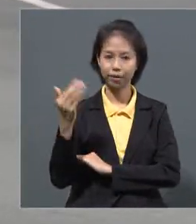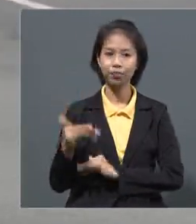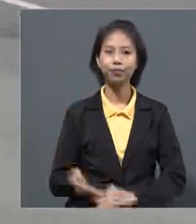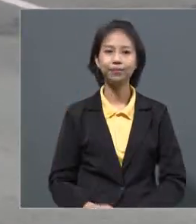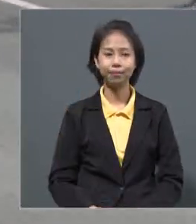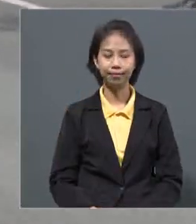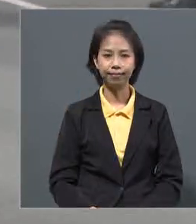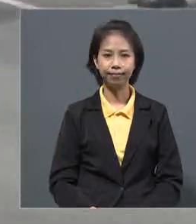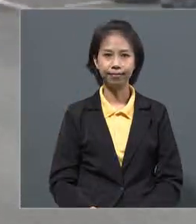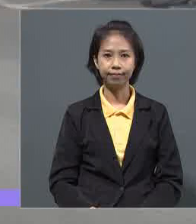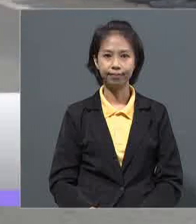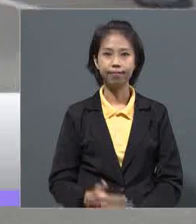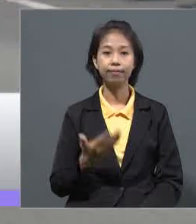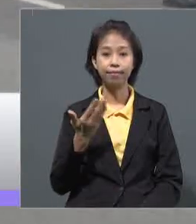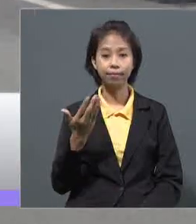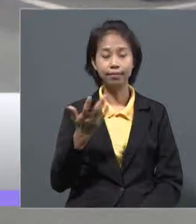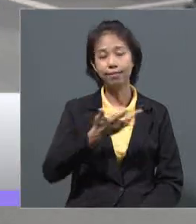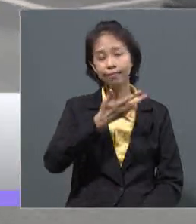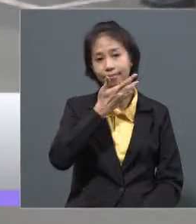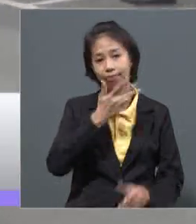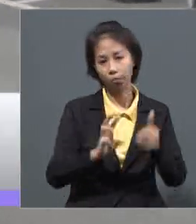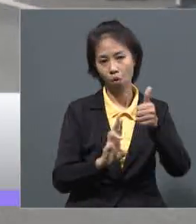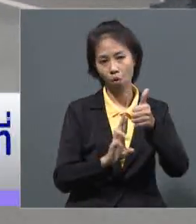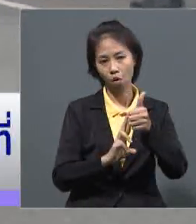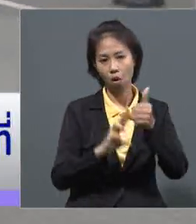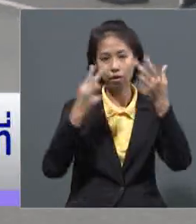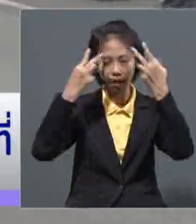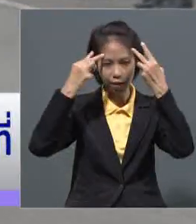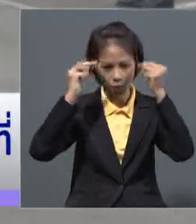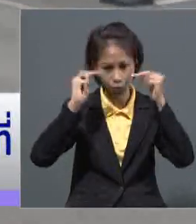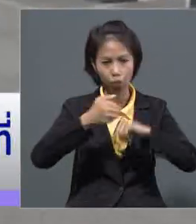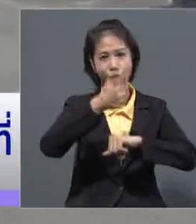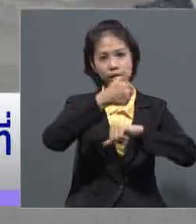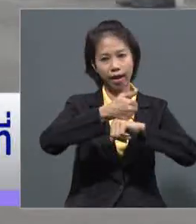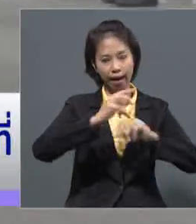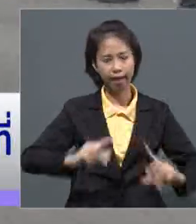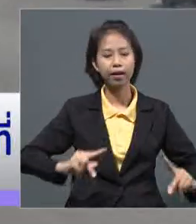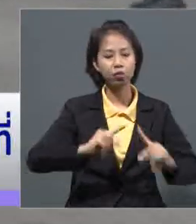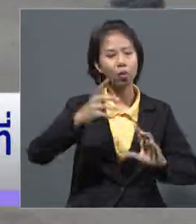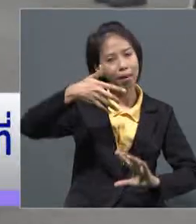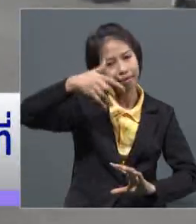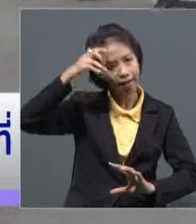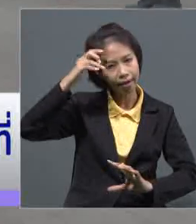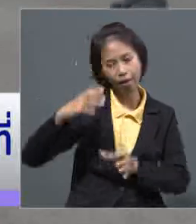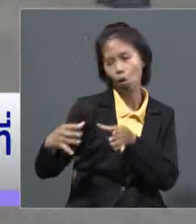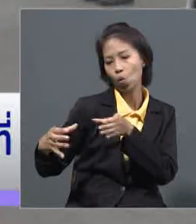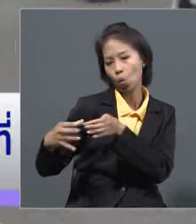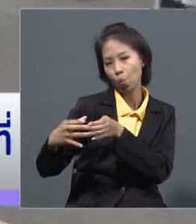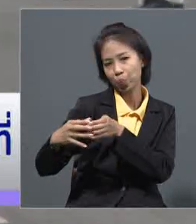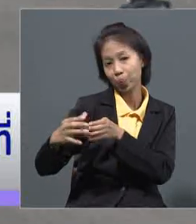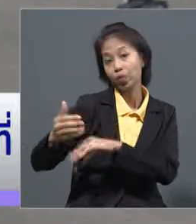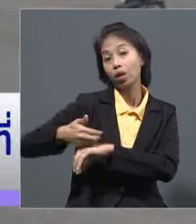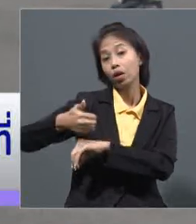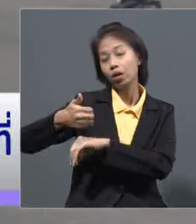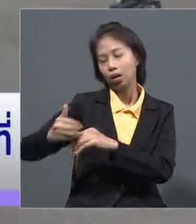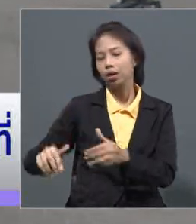อนนะคะนายอนุทินชาญวีรกูลค่ะรองนายกรัฐมนตรีและรัฐมนตรีว่าการกระทรวงมหาดไทยก็นำรัฐมนตรีช่วยว่าการกระทรวงมหาดไทย